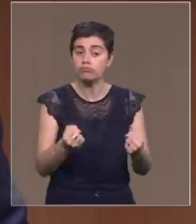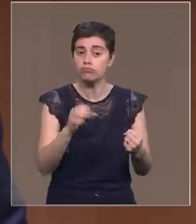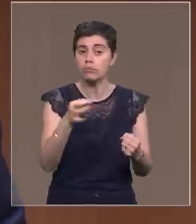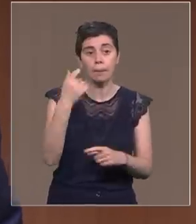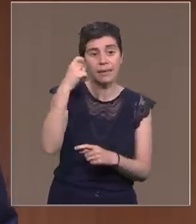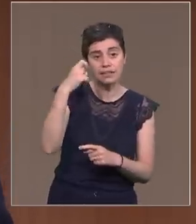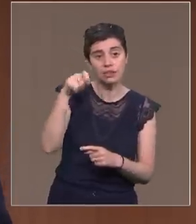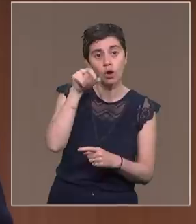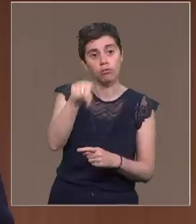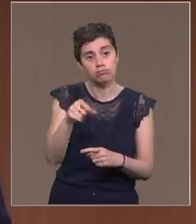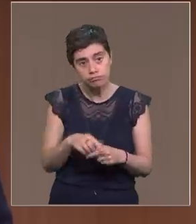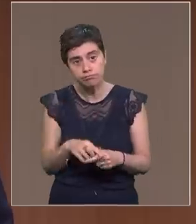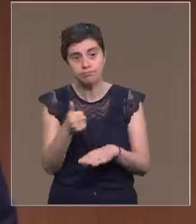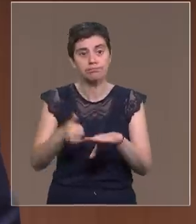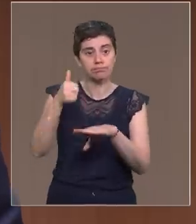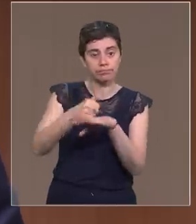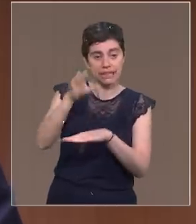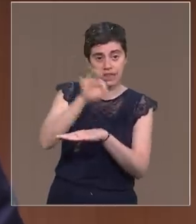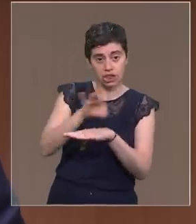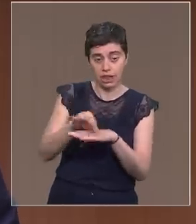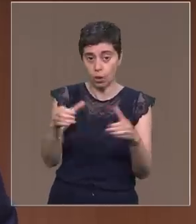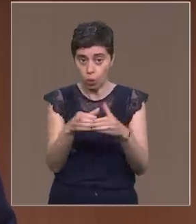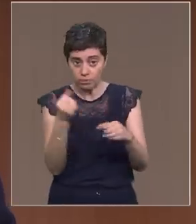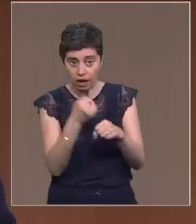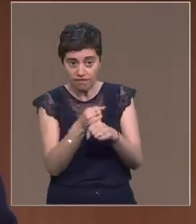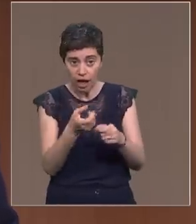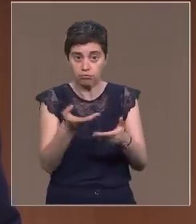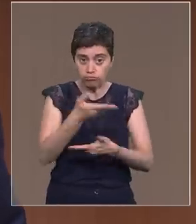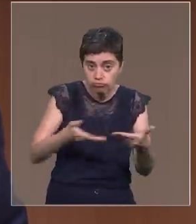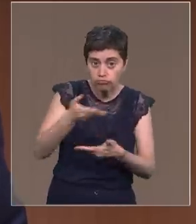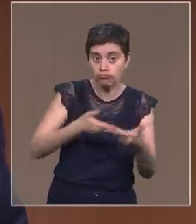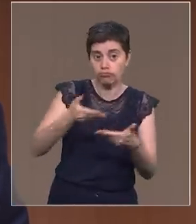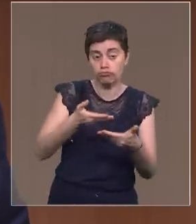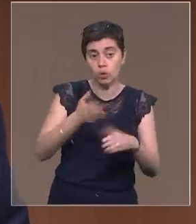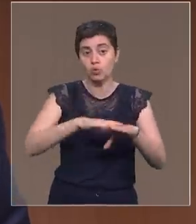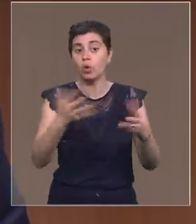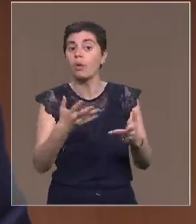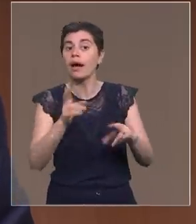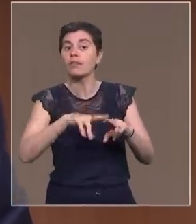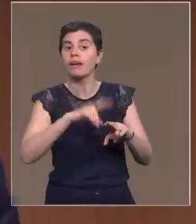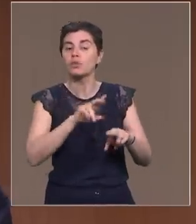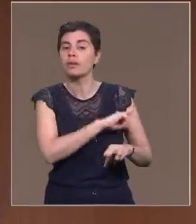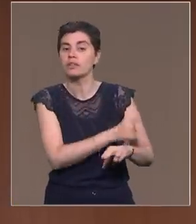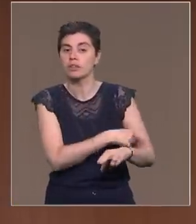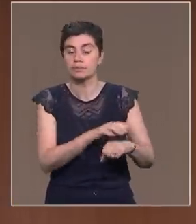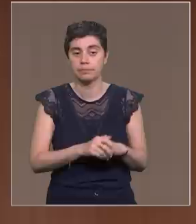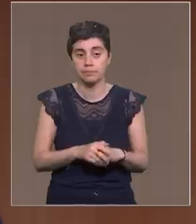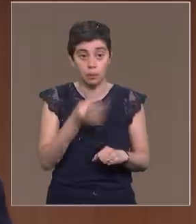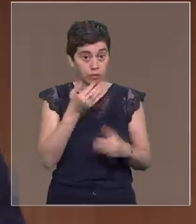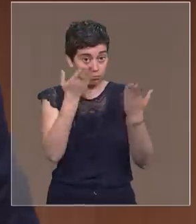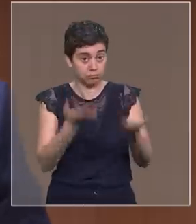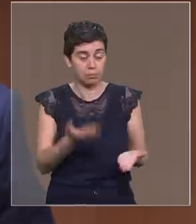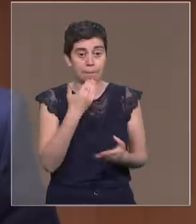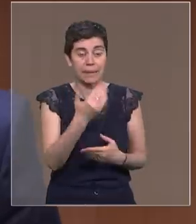présidente de l'Ordre des architectes, de ce groupe de travail sur la rénovation énergétique. J'en profite aussi pour vous remercier, comme je